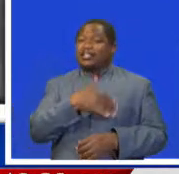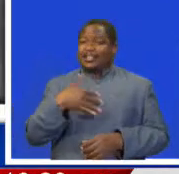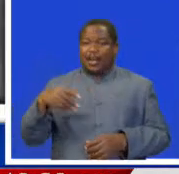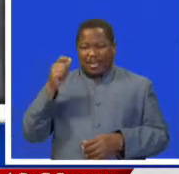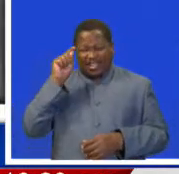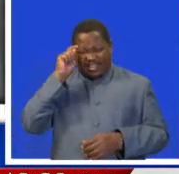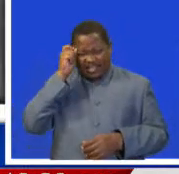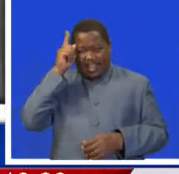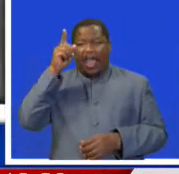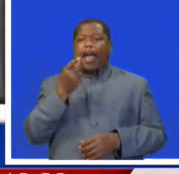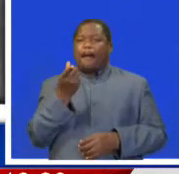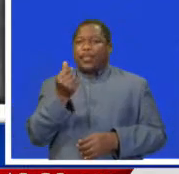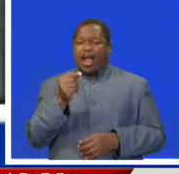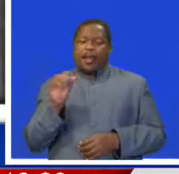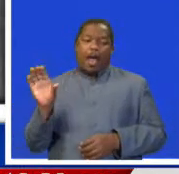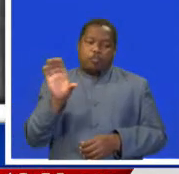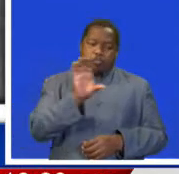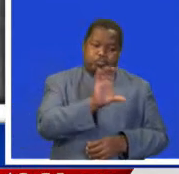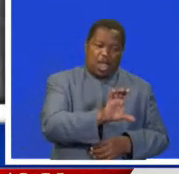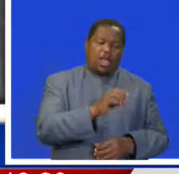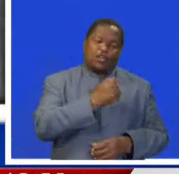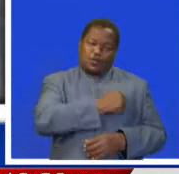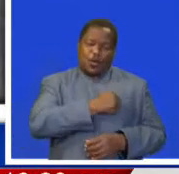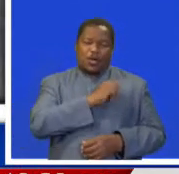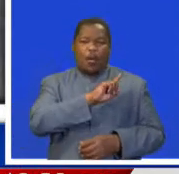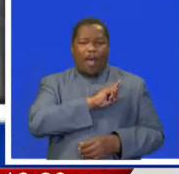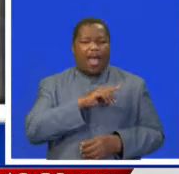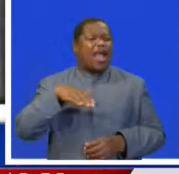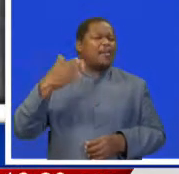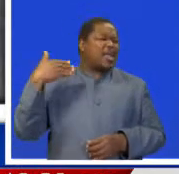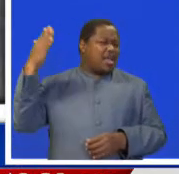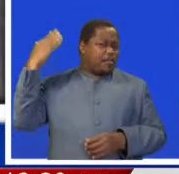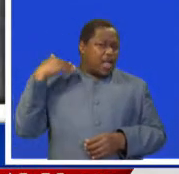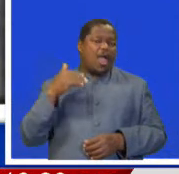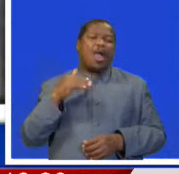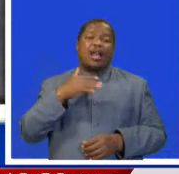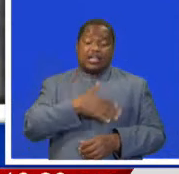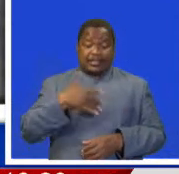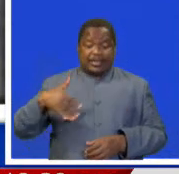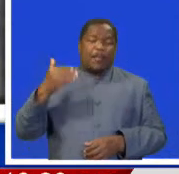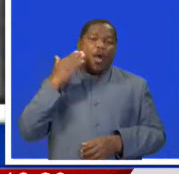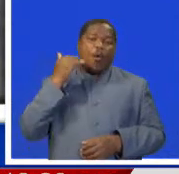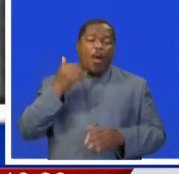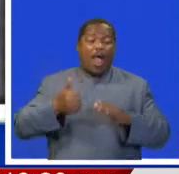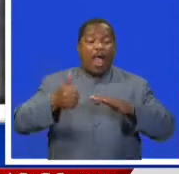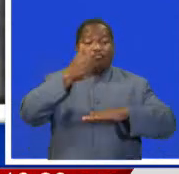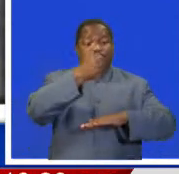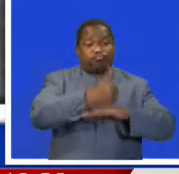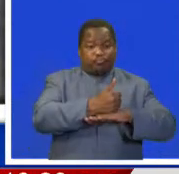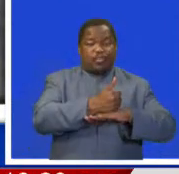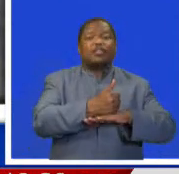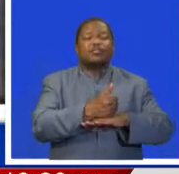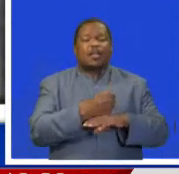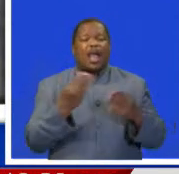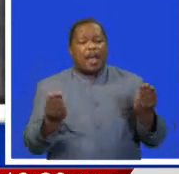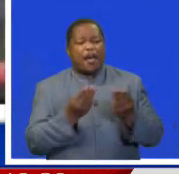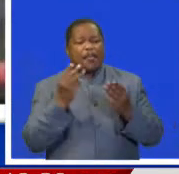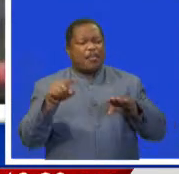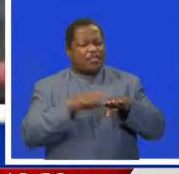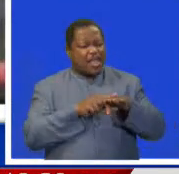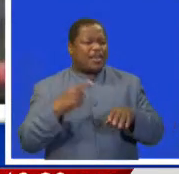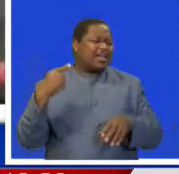Namibia lesitingulungwane ngesikhathi live libuswa ngiyo iGermany kusola ngeminyaka wa 1904 kude kube ngeminyaka wa